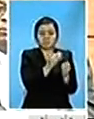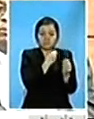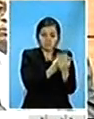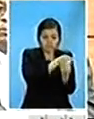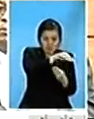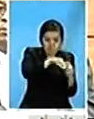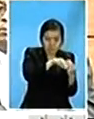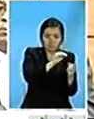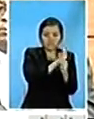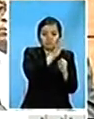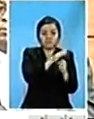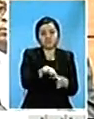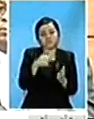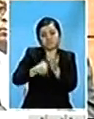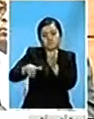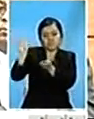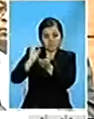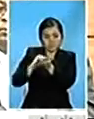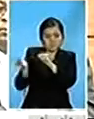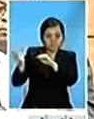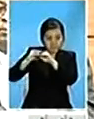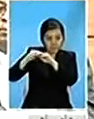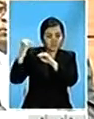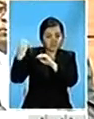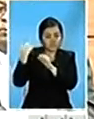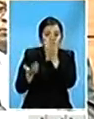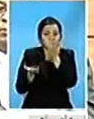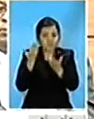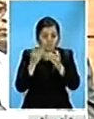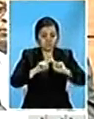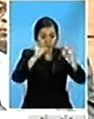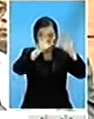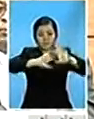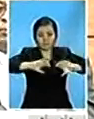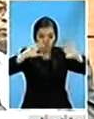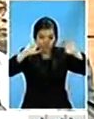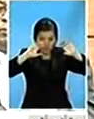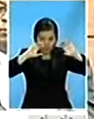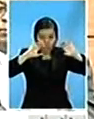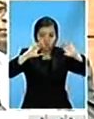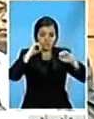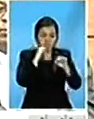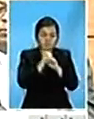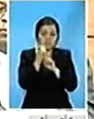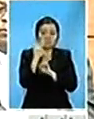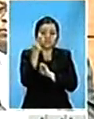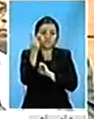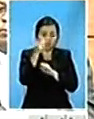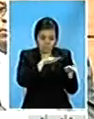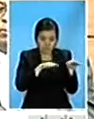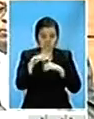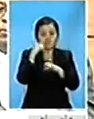าษีเพิ่มขึ้นจากพี่น้องประชาชนแต่ในกรณีของรัฐบาลนี้รัฐบาลดำเนินการทั้งสองอย่างพร้อมกัน